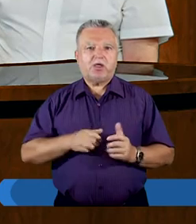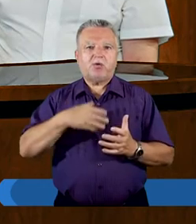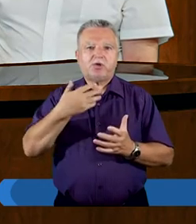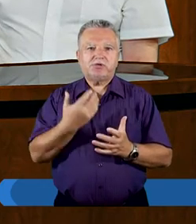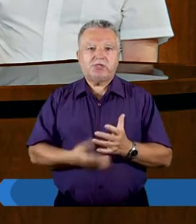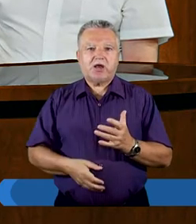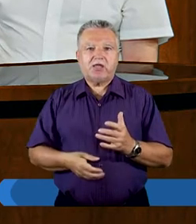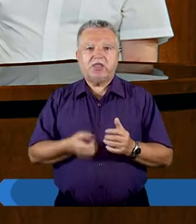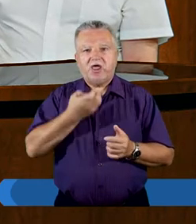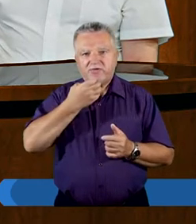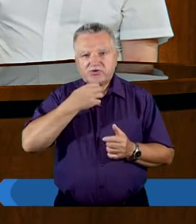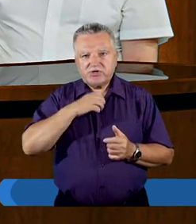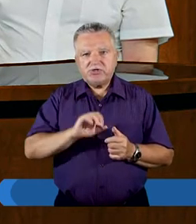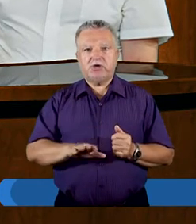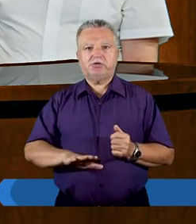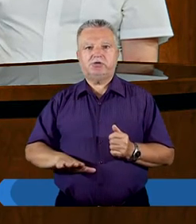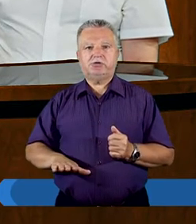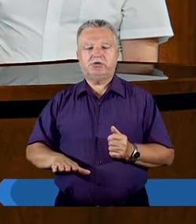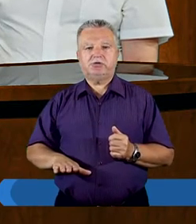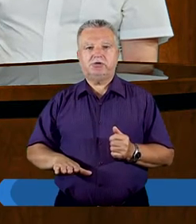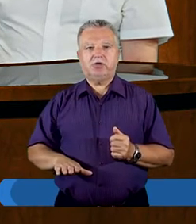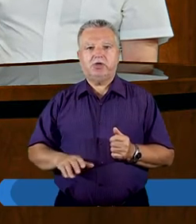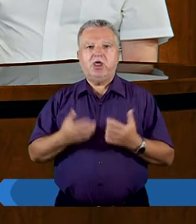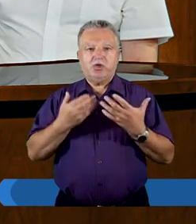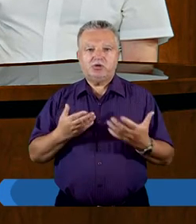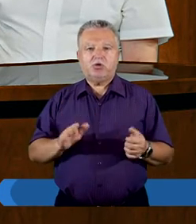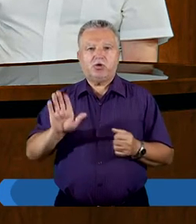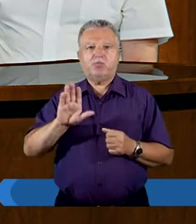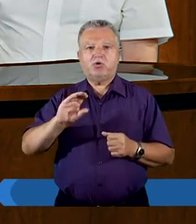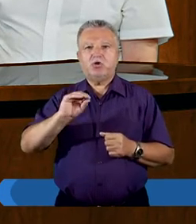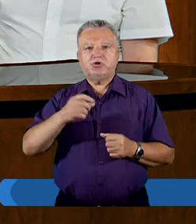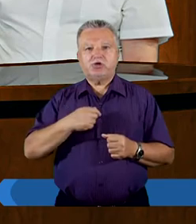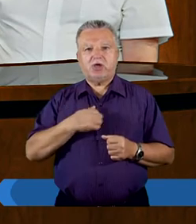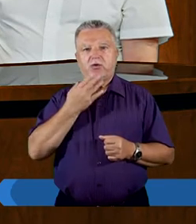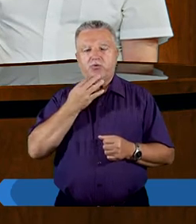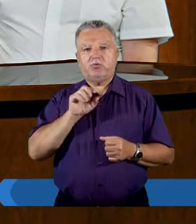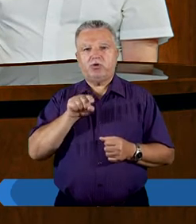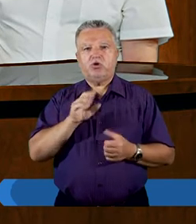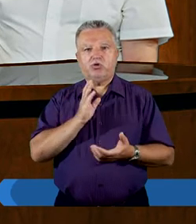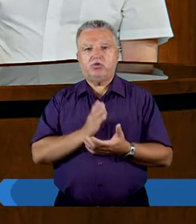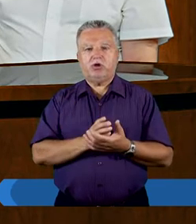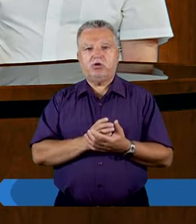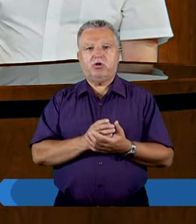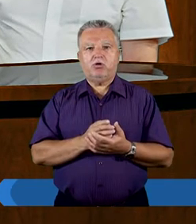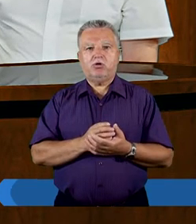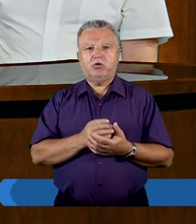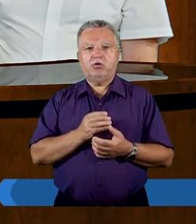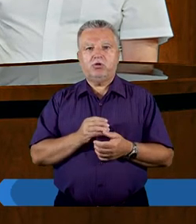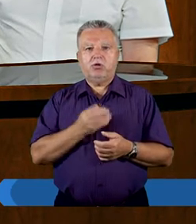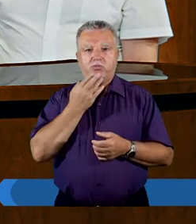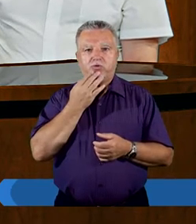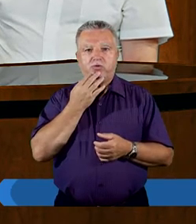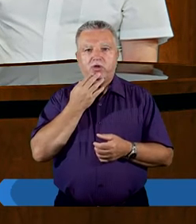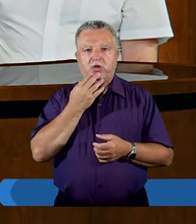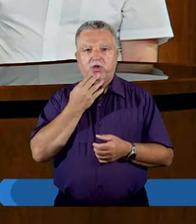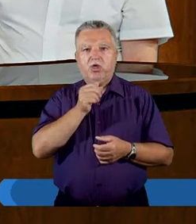stratę dzieci, które się miało. Chociaż dziękuję Bogu, że ja mówię to czysto teoretycznie. Ale próbuję sobie tak